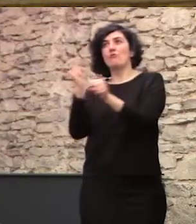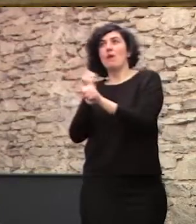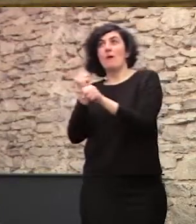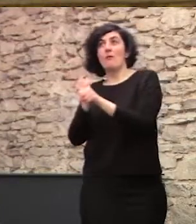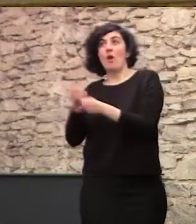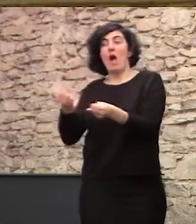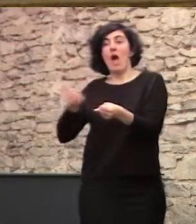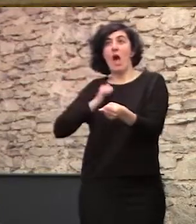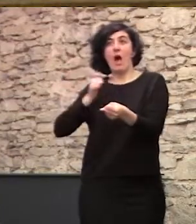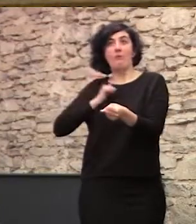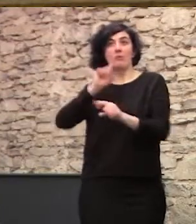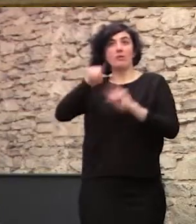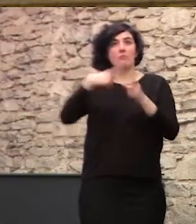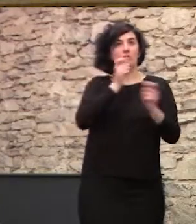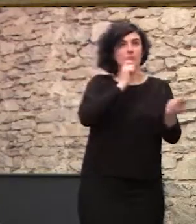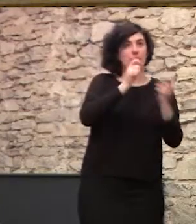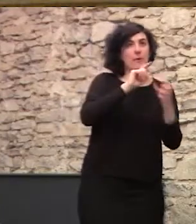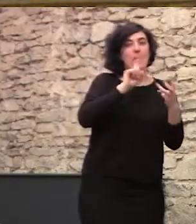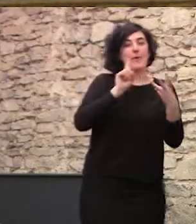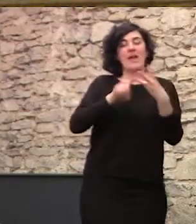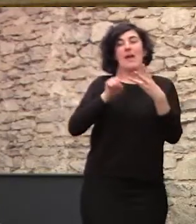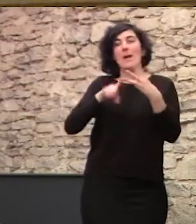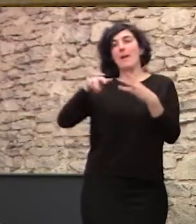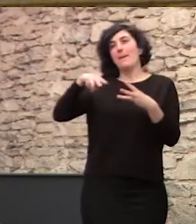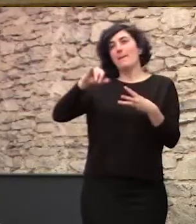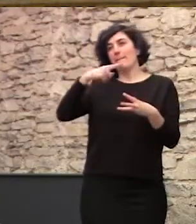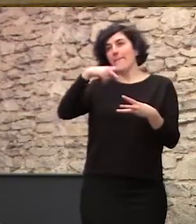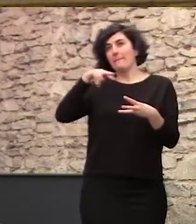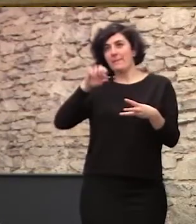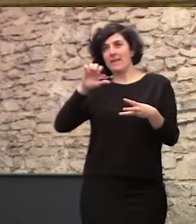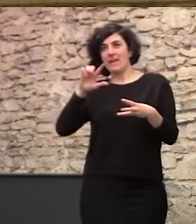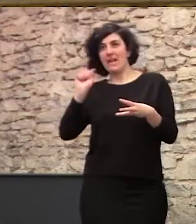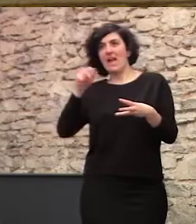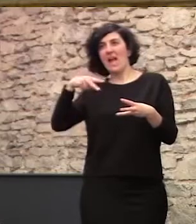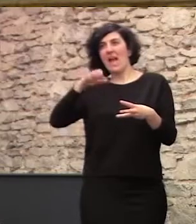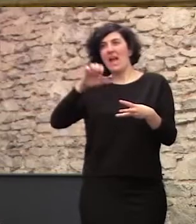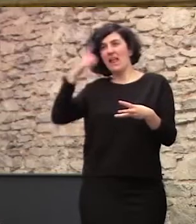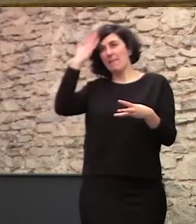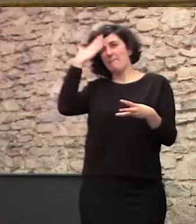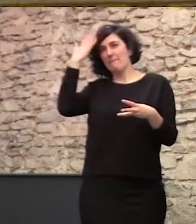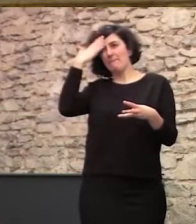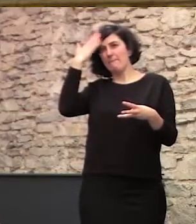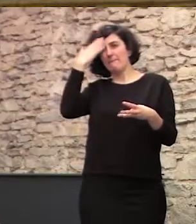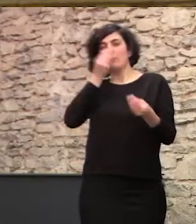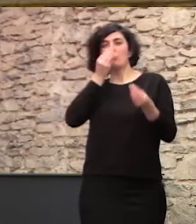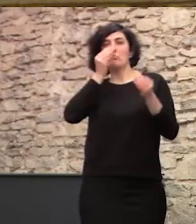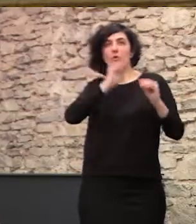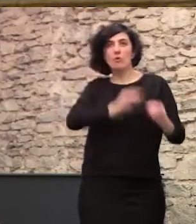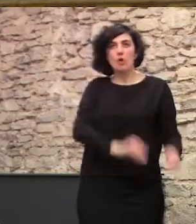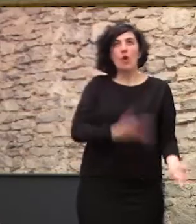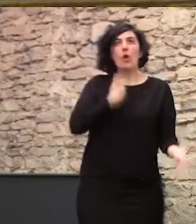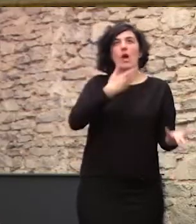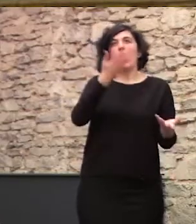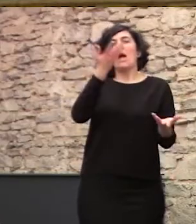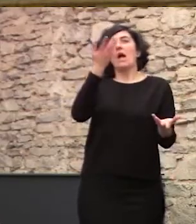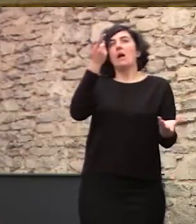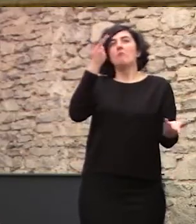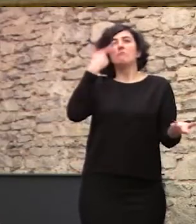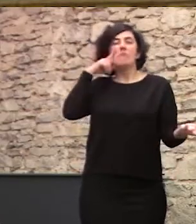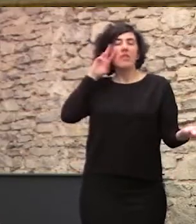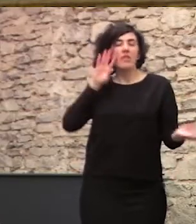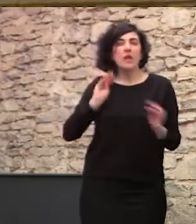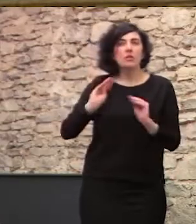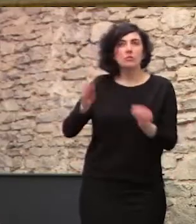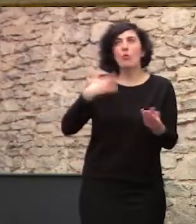egiteko eta Miguel Angelek asko lantzen ditu baita ere memoria historikoa eta igual biltzen ditu testigantza asko ba jendea ja